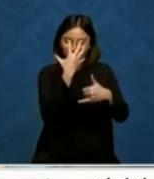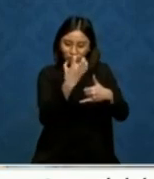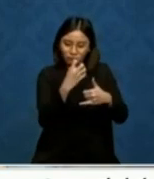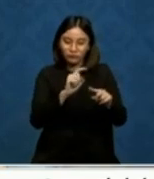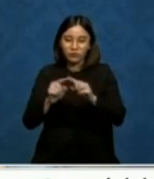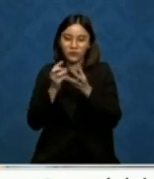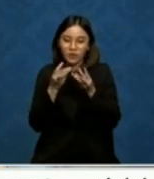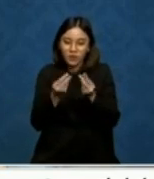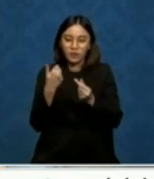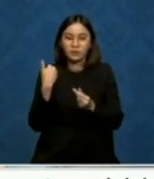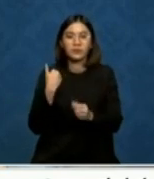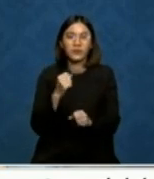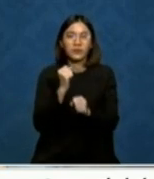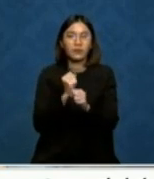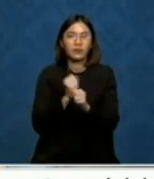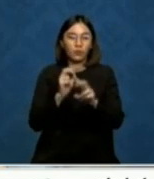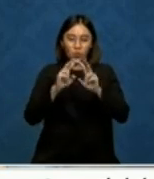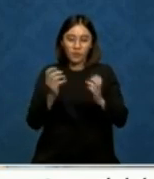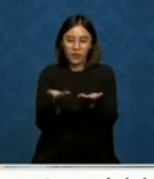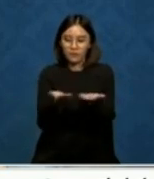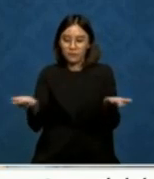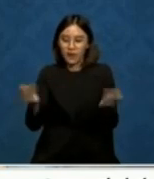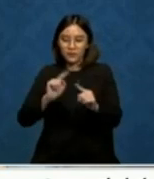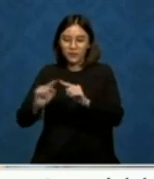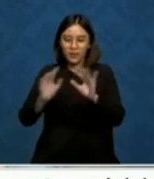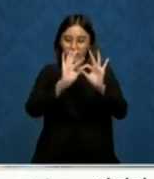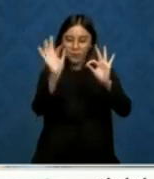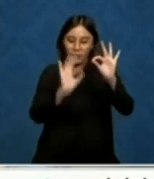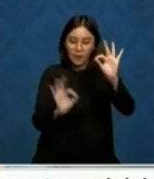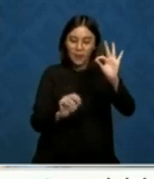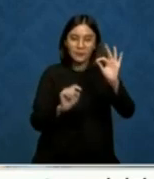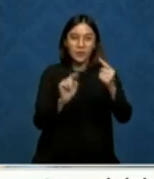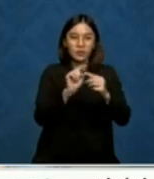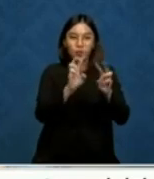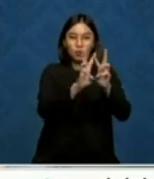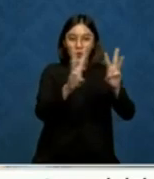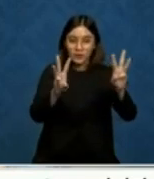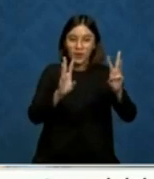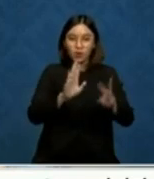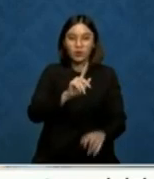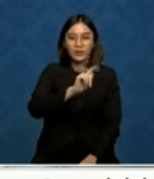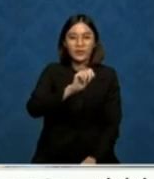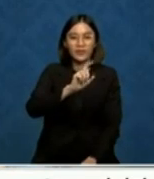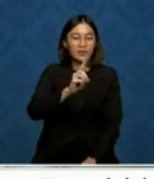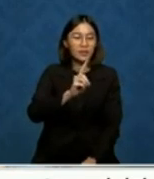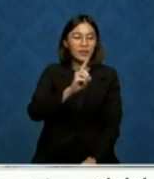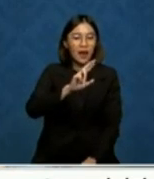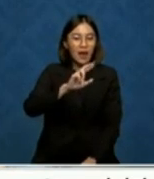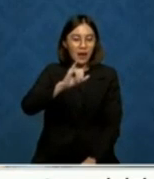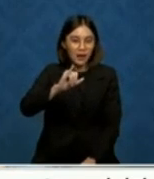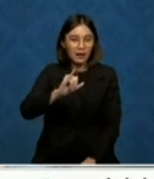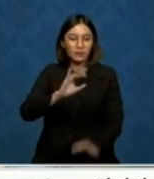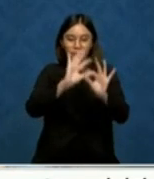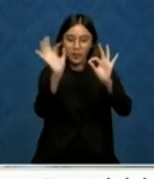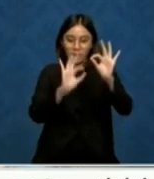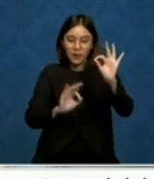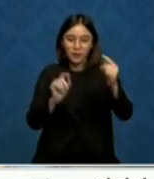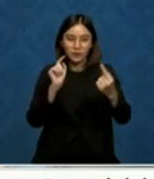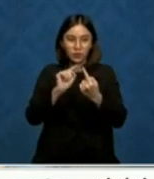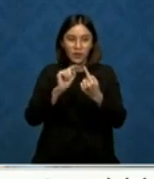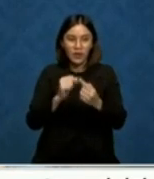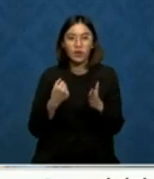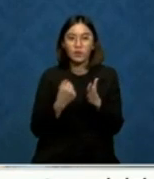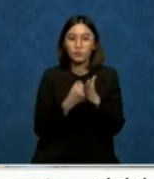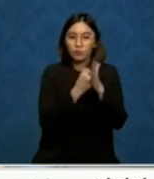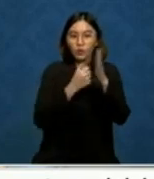ะครับมีงานวิจัยหลายฉบับนะครับไม่ว่าจะเป็นบทความนะครับในเว็บไซต์ของ TDRI ที่บอกเอาไว้นะครับเรื่องของสู้ให้ช